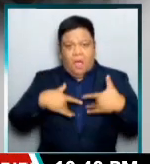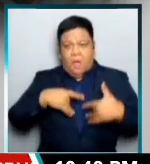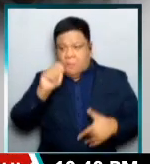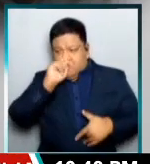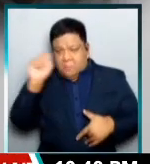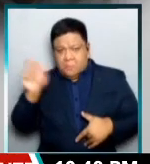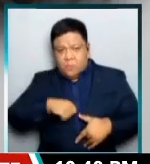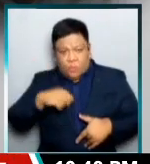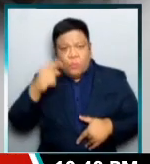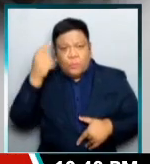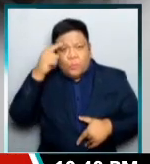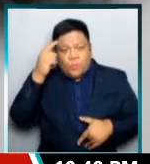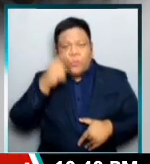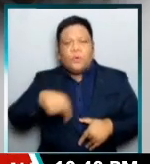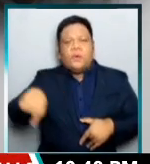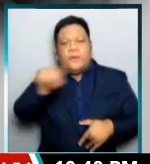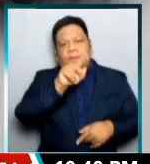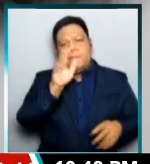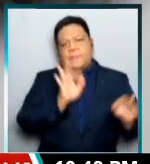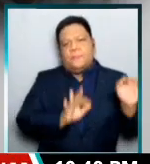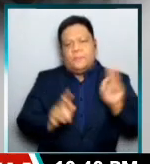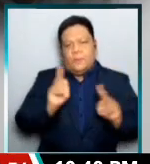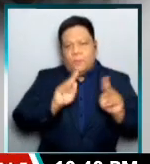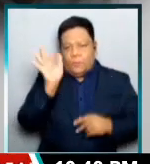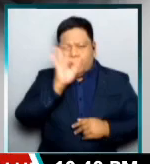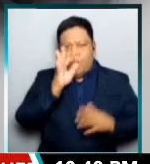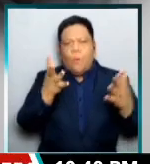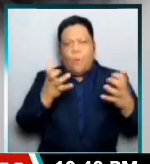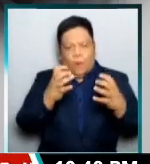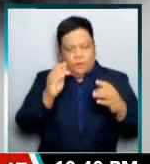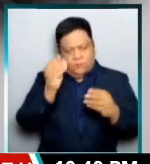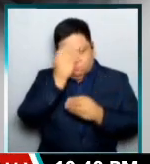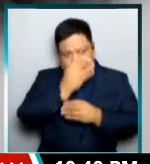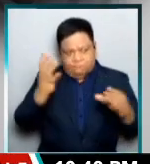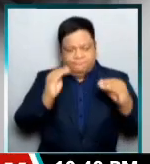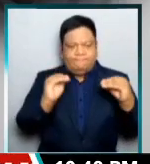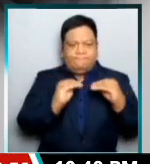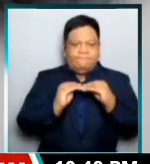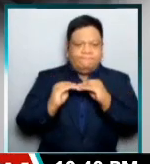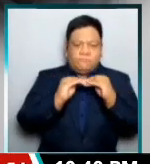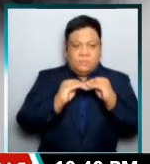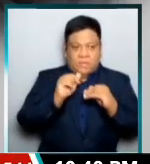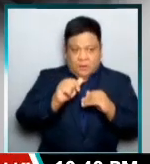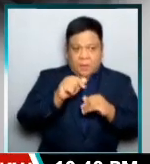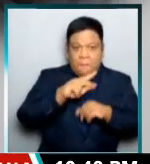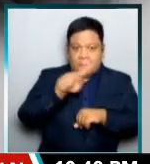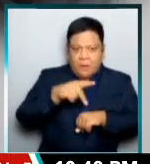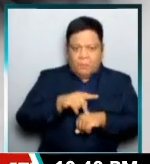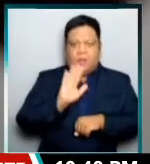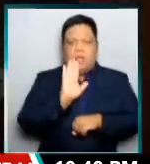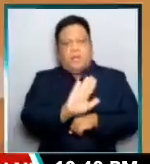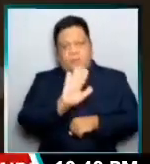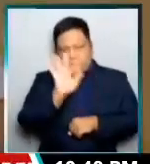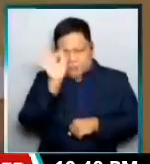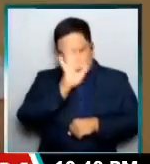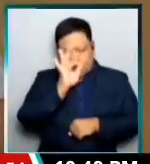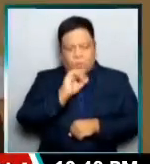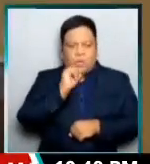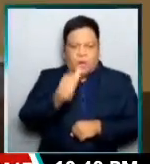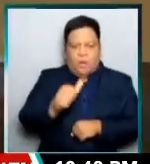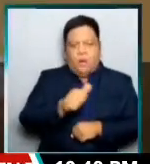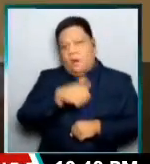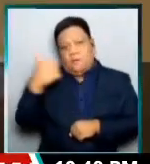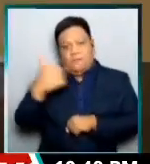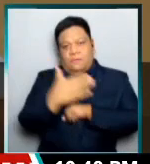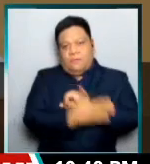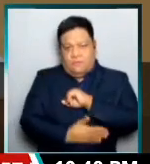kawalan ng katarungan at ipinabatid na ang Pilipinas ay para sa mga Pilipino at hindi sa mga dayuhan. Sa hiwalay